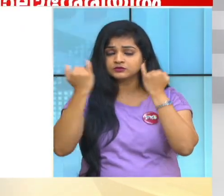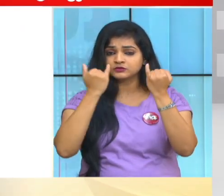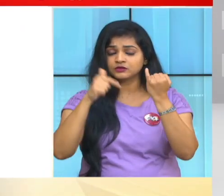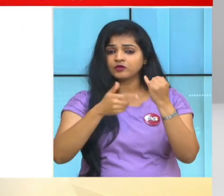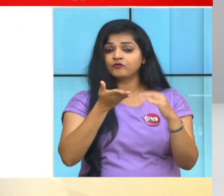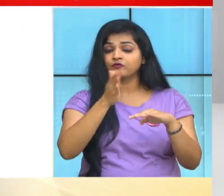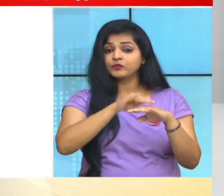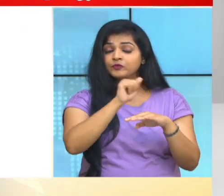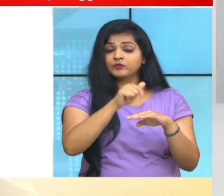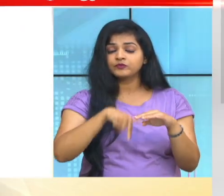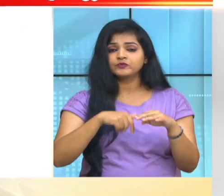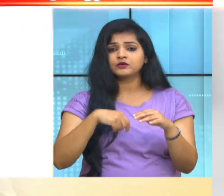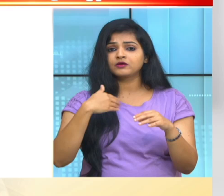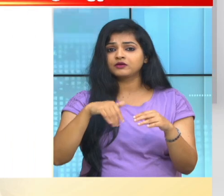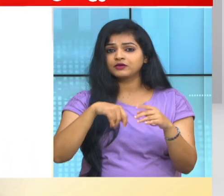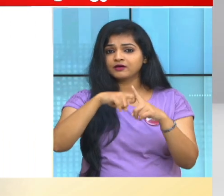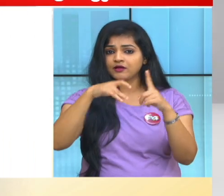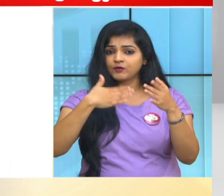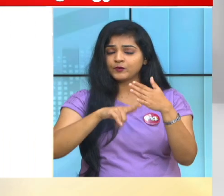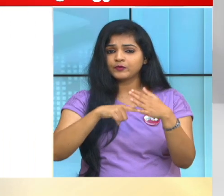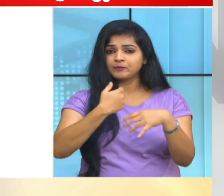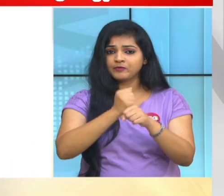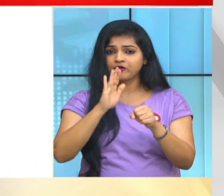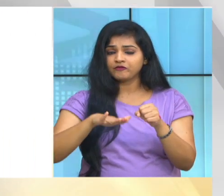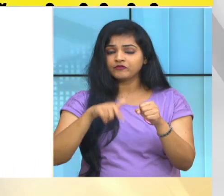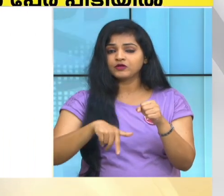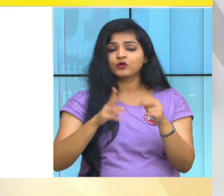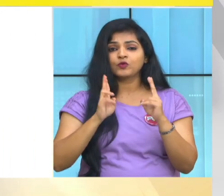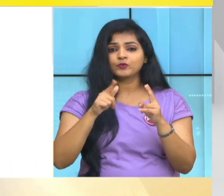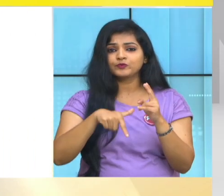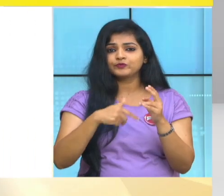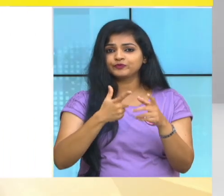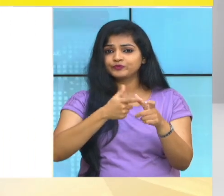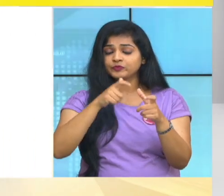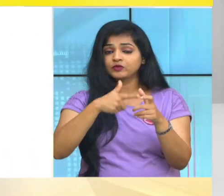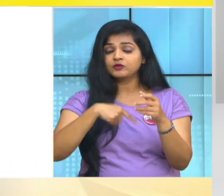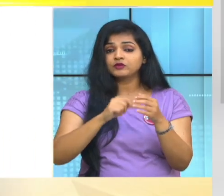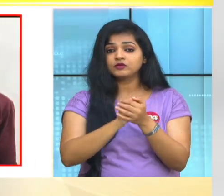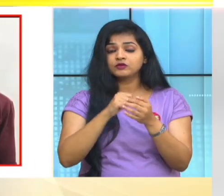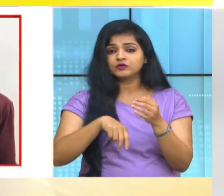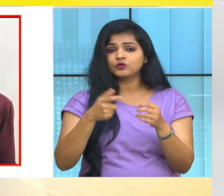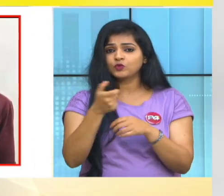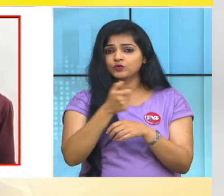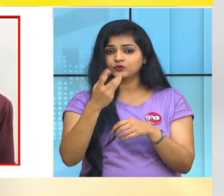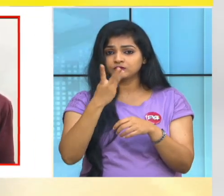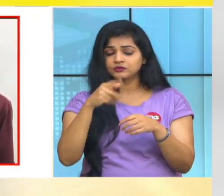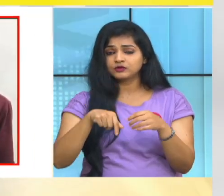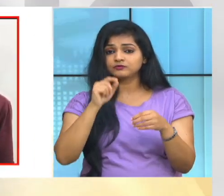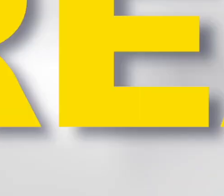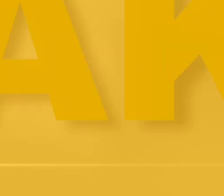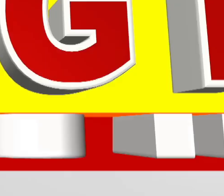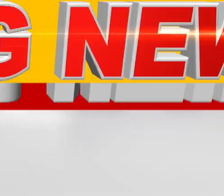നിന്ന് നാടൻ തോക്കുകൾ കണ്ടെത്തിയത്. ഈ നാടൻ തോക്കുകൾക്കൊപ്പം തന്നെ ഒരു തിരയും 3 ടോർച്ചുകളും ഇവരുടെ പക്കൽ നിന്ന്